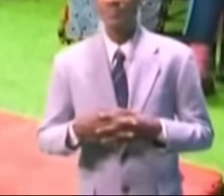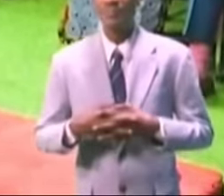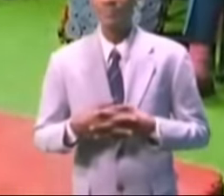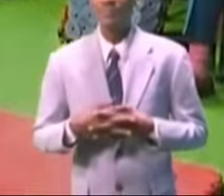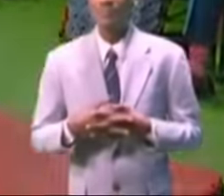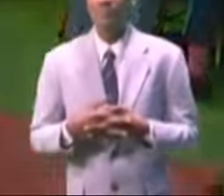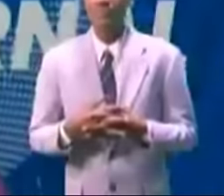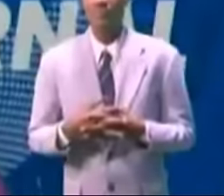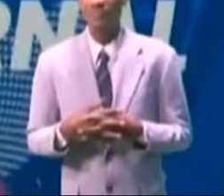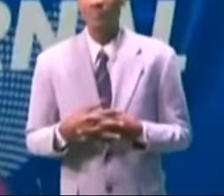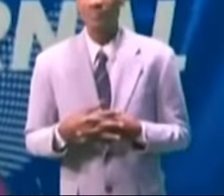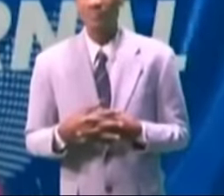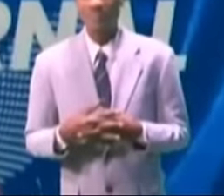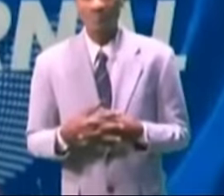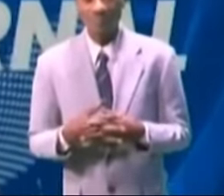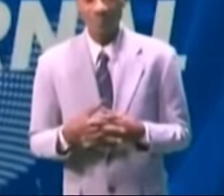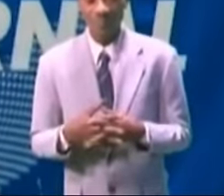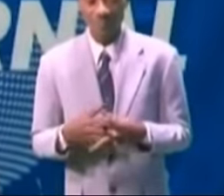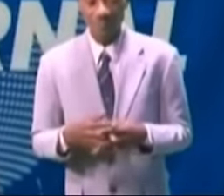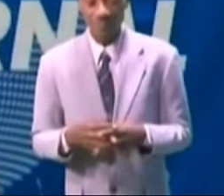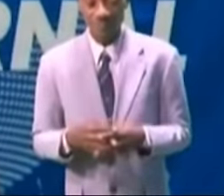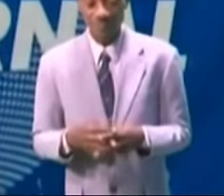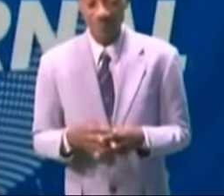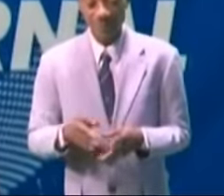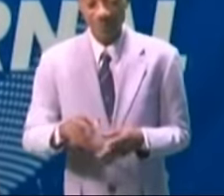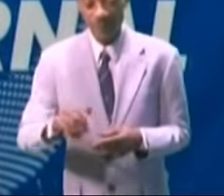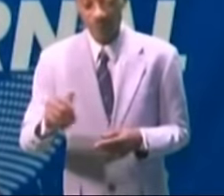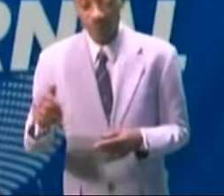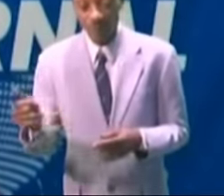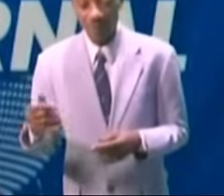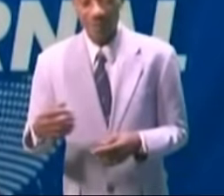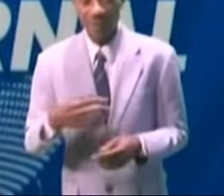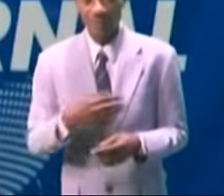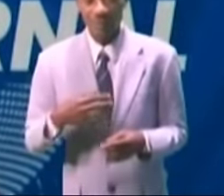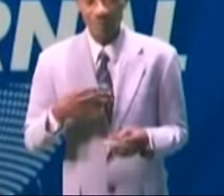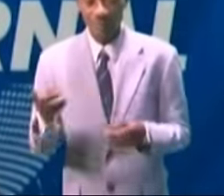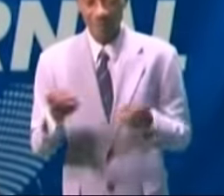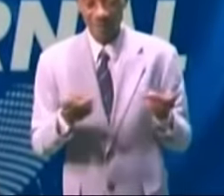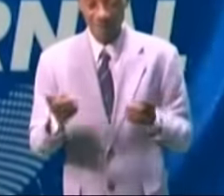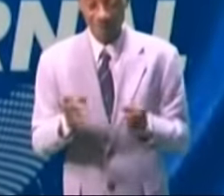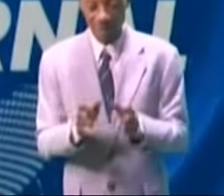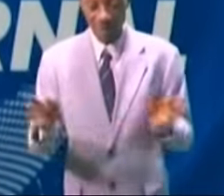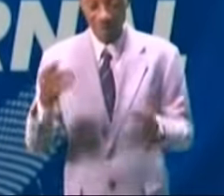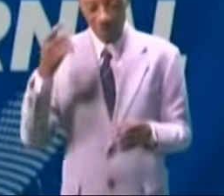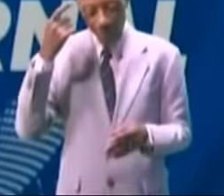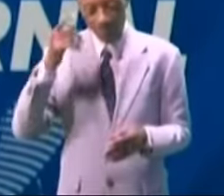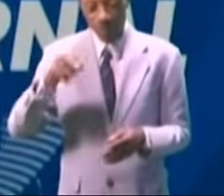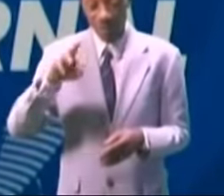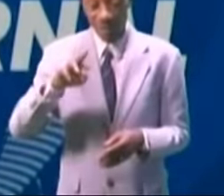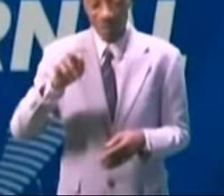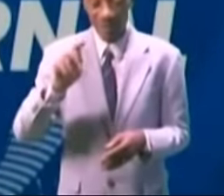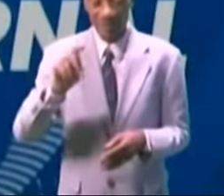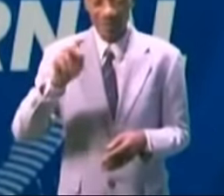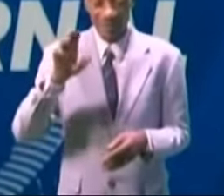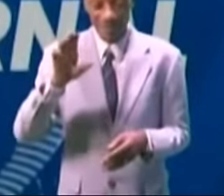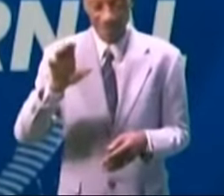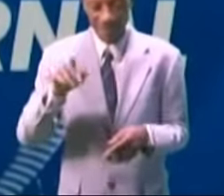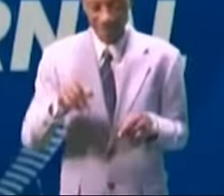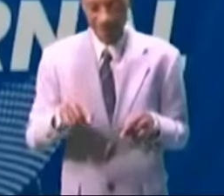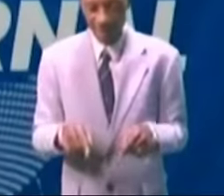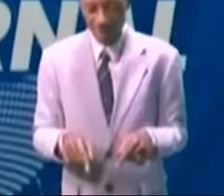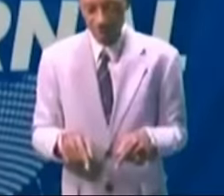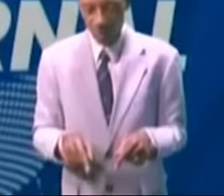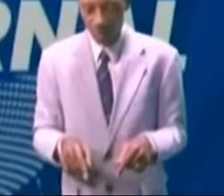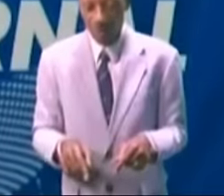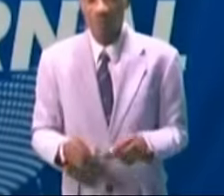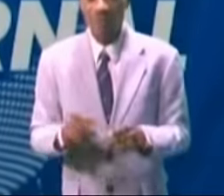monde. Et de l'autre côté, la directrice générale de la Radio-Télévision nationale congolaise, RTNC, Sylvie Niembo-Elenge,